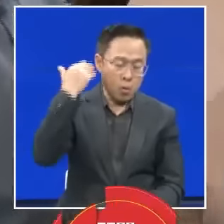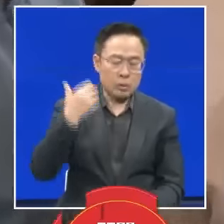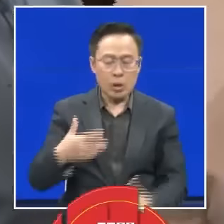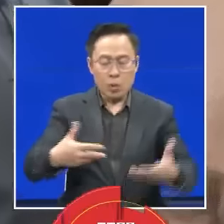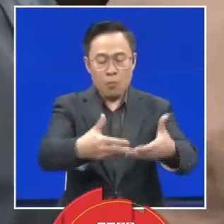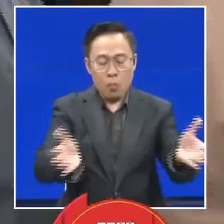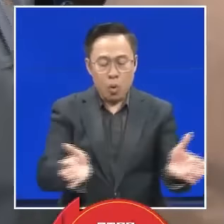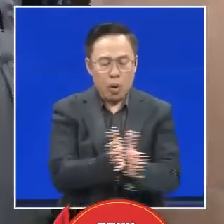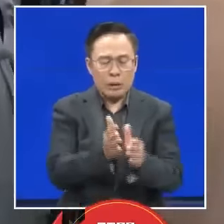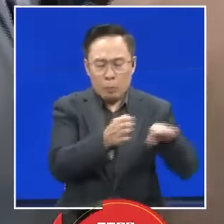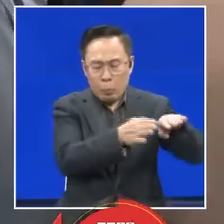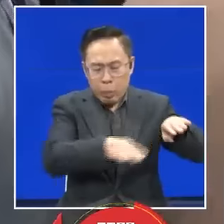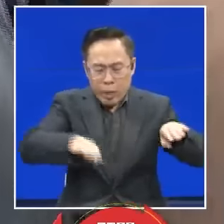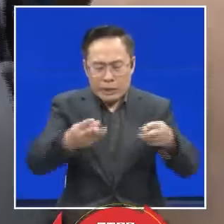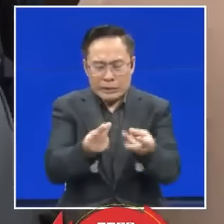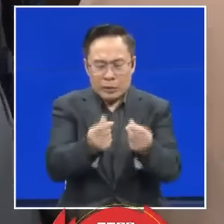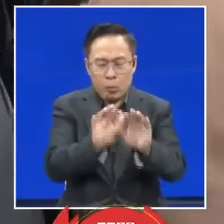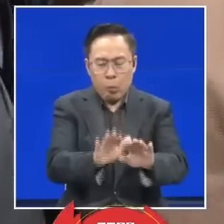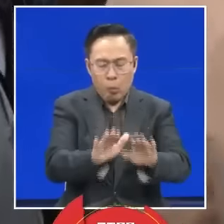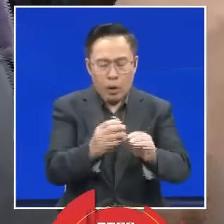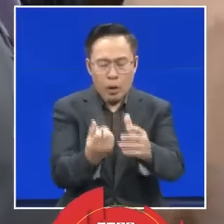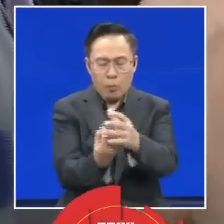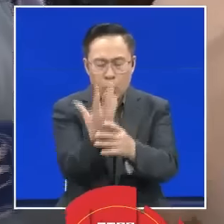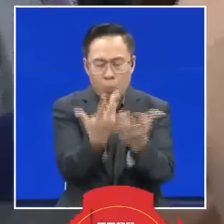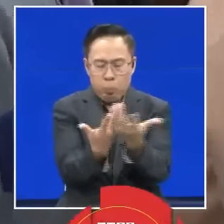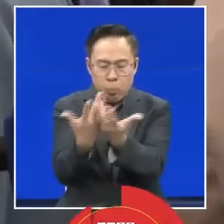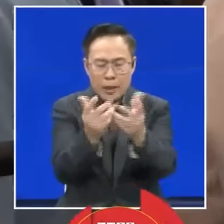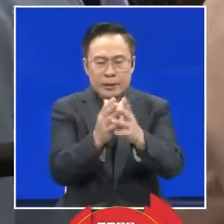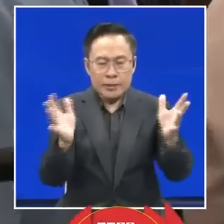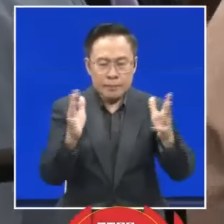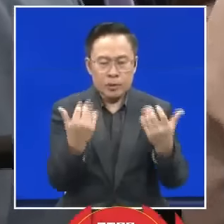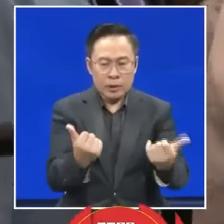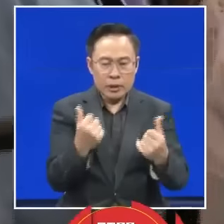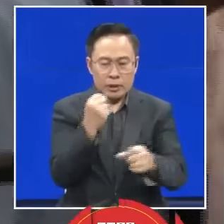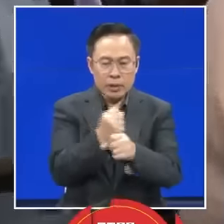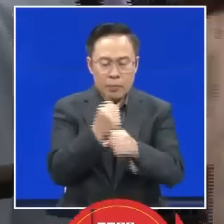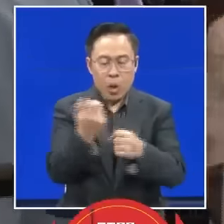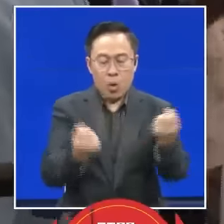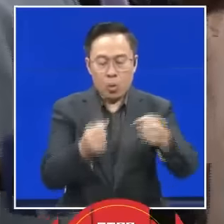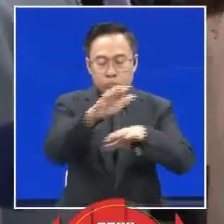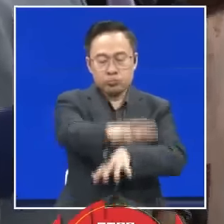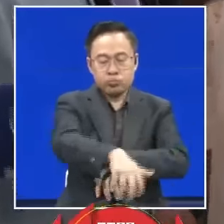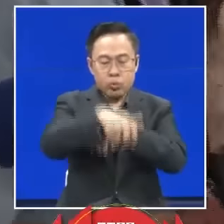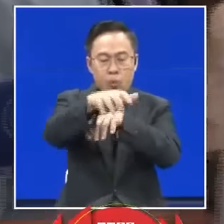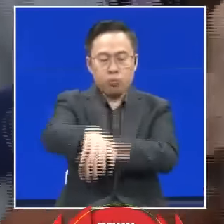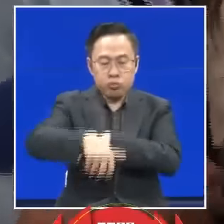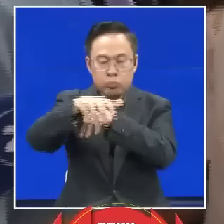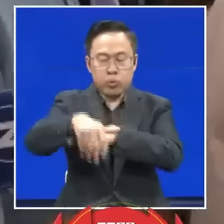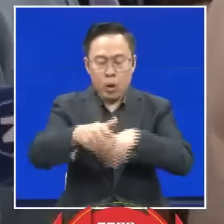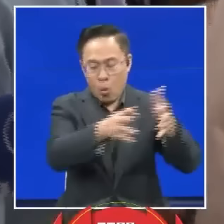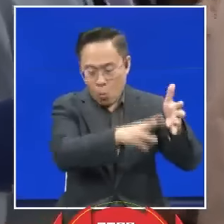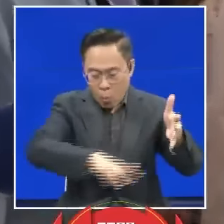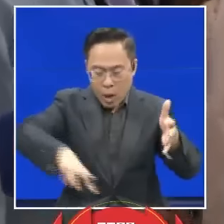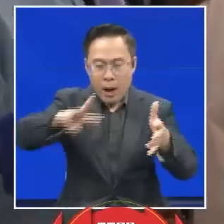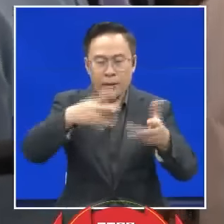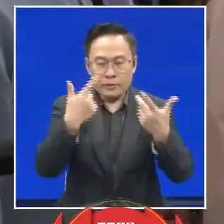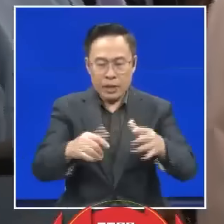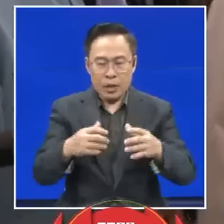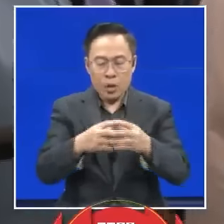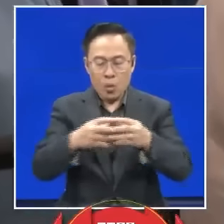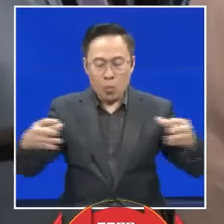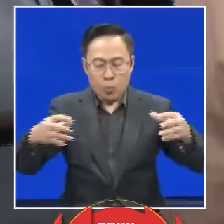ที่ว่ามีแต่หญ้านะครับผมก็ใช้รถเครื่องสูบน้ำสูบผส